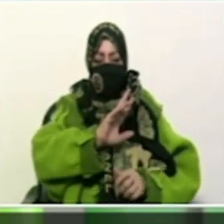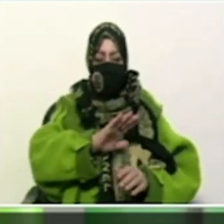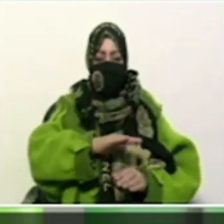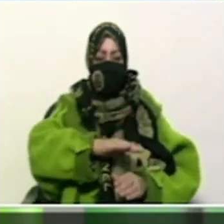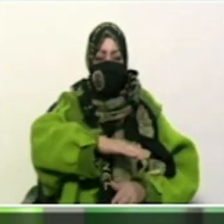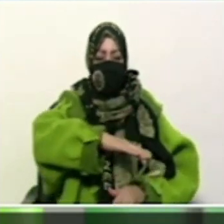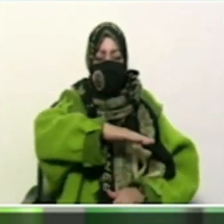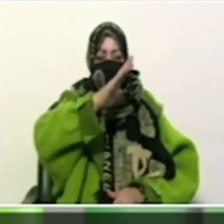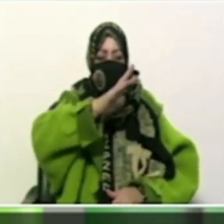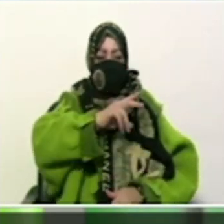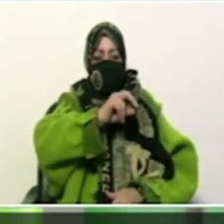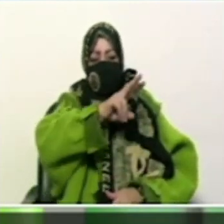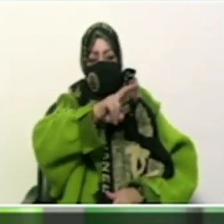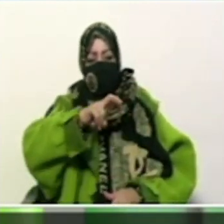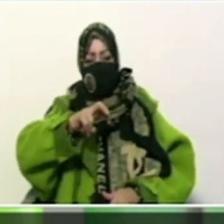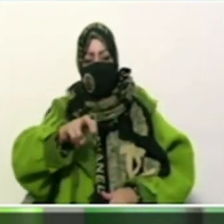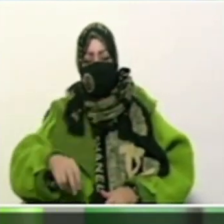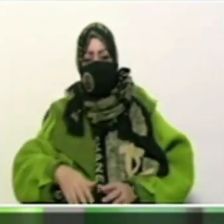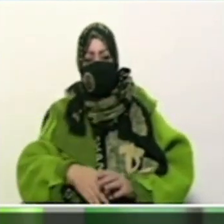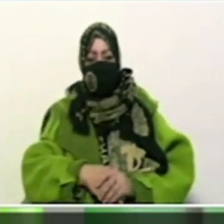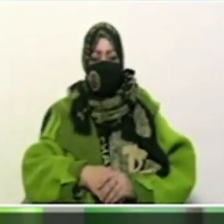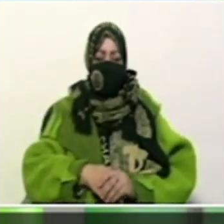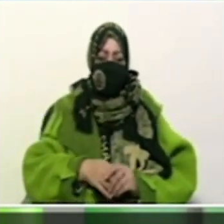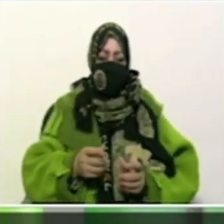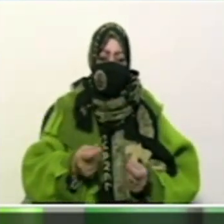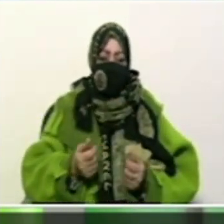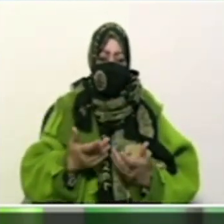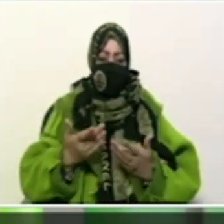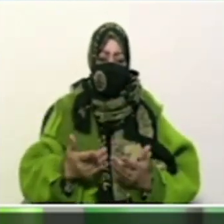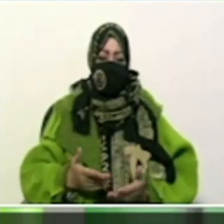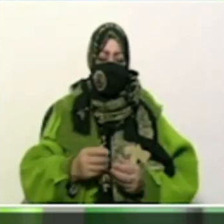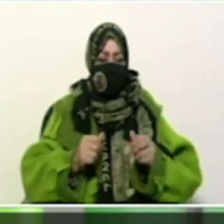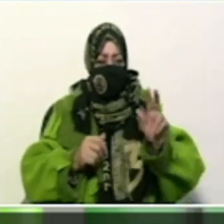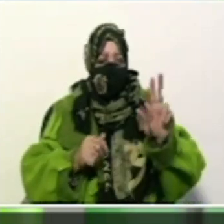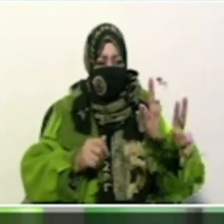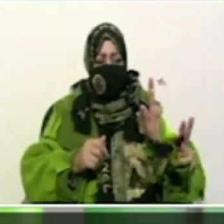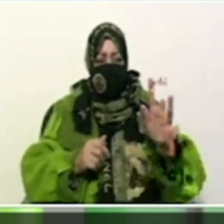هل تجوز عليه الزكاه ما تجوزش؟